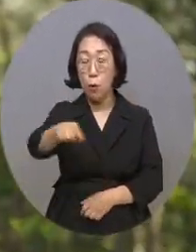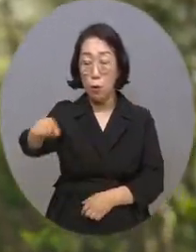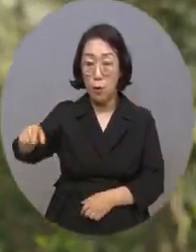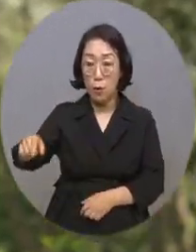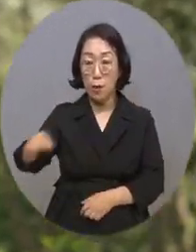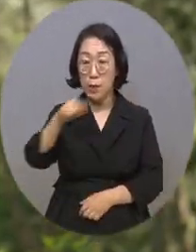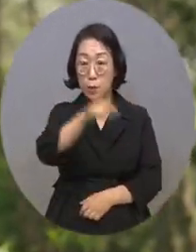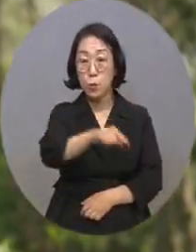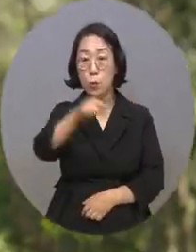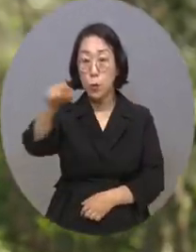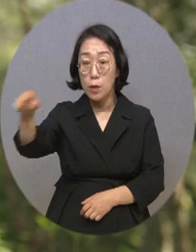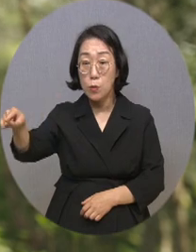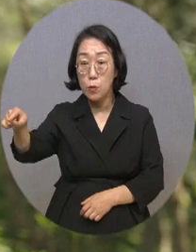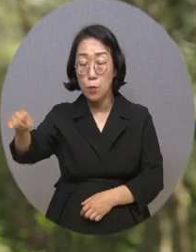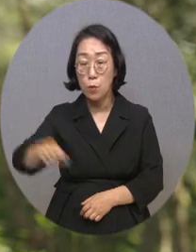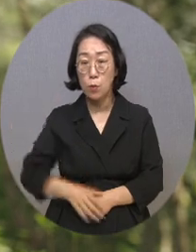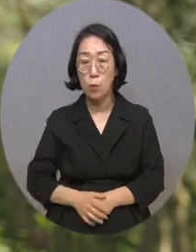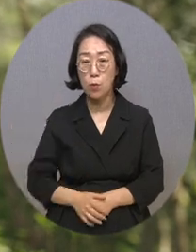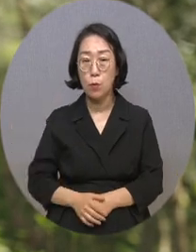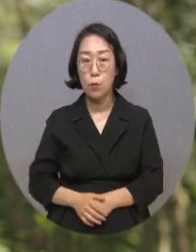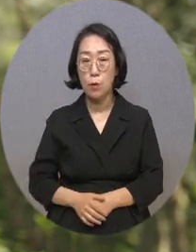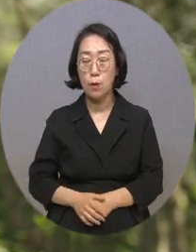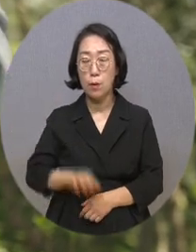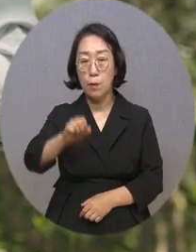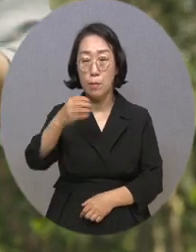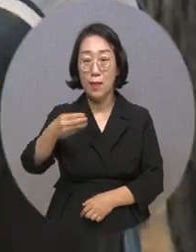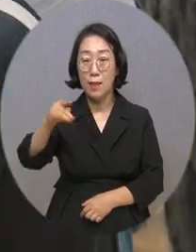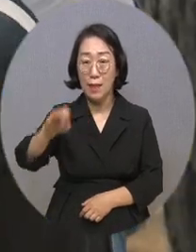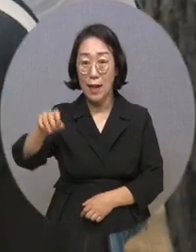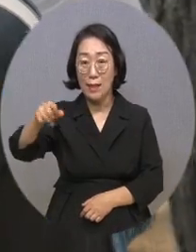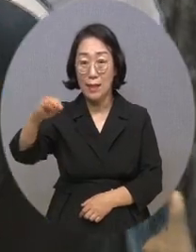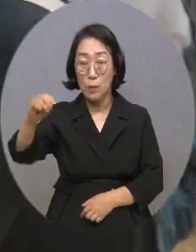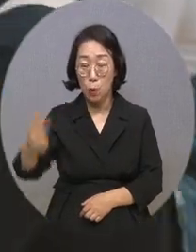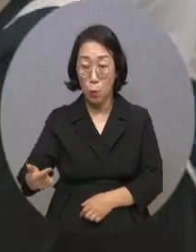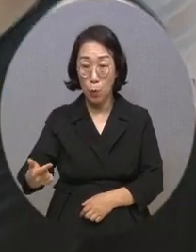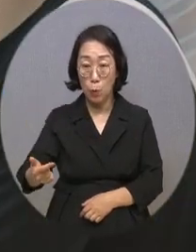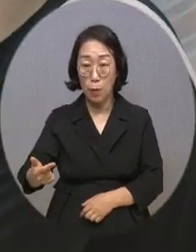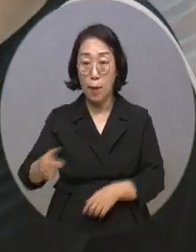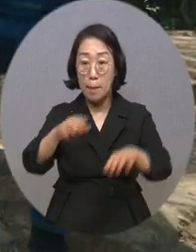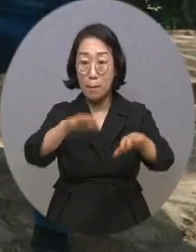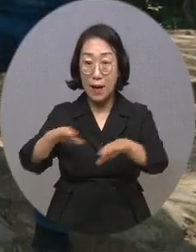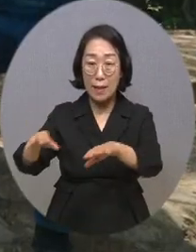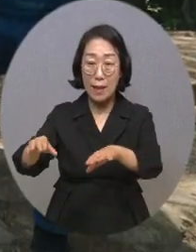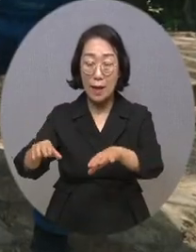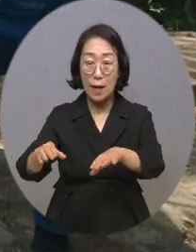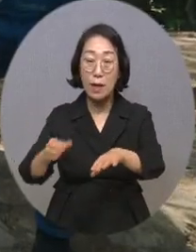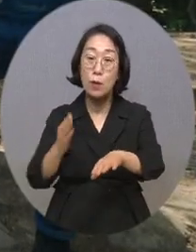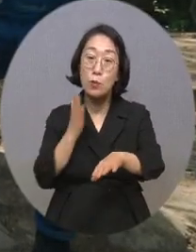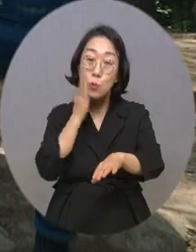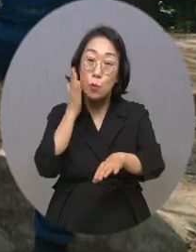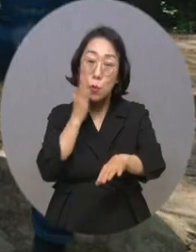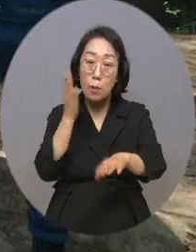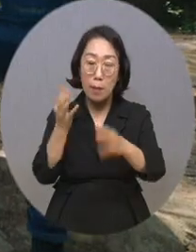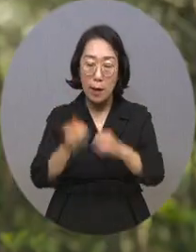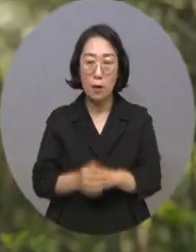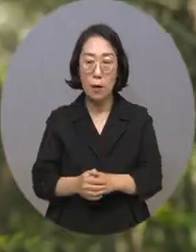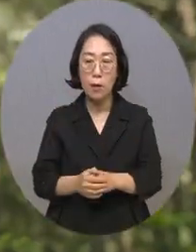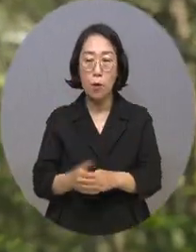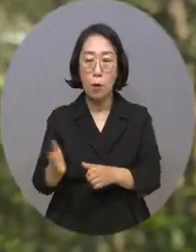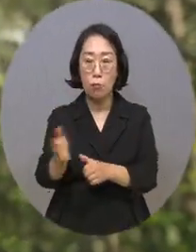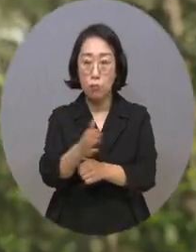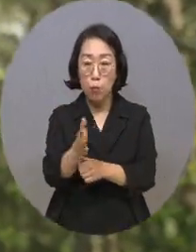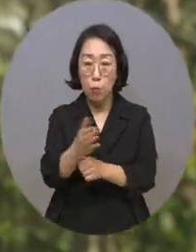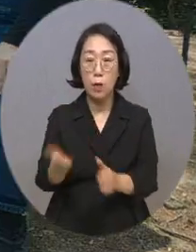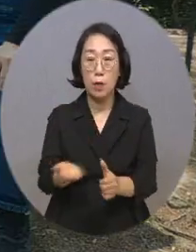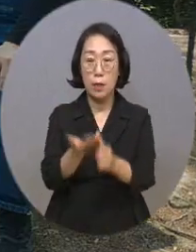그리고 실안 쪽으로 이렇게 맞닿는 쪽이 플랑크톤이 굉장히 풍부해요. 아~ 그러다 보니까 양식이나 이런 게 엄청 발달돼 있어요. 아~ 그리고